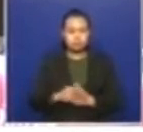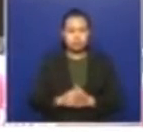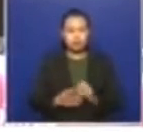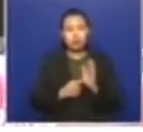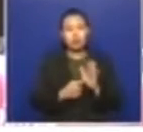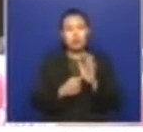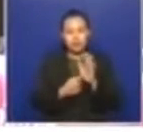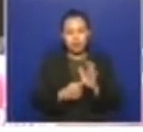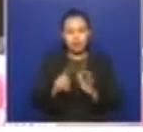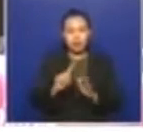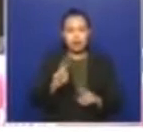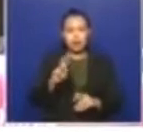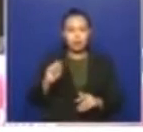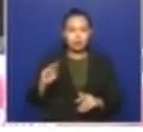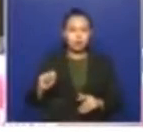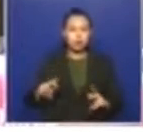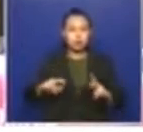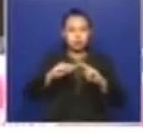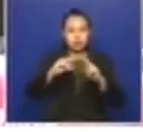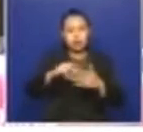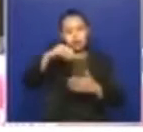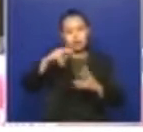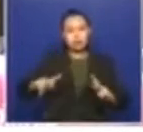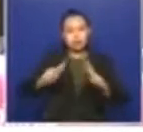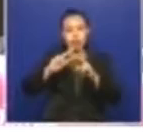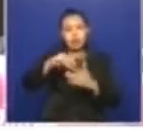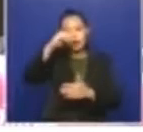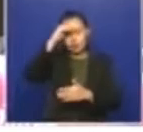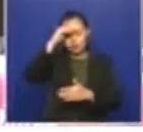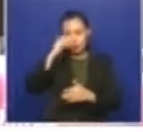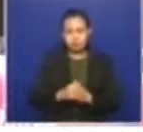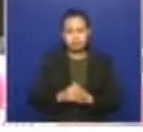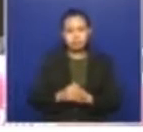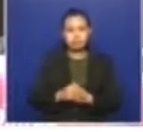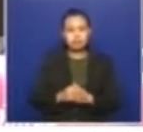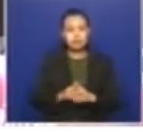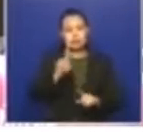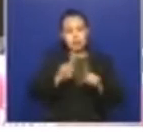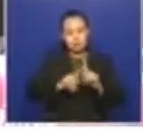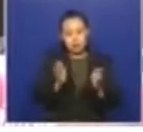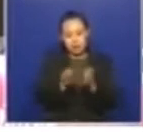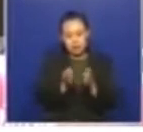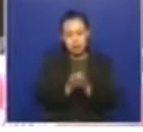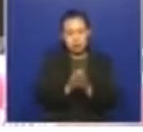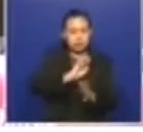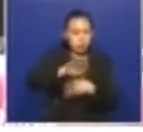ง่ายๆท่านที่ศึกษาก็อยู่บางครั้งเขาประเมินผลการเรียนของเด็กไทยเนี่ยดูตัวเลขคะแนนโดยรวม